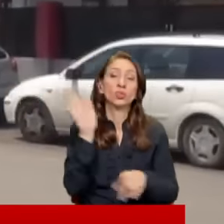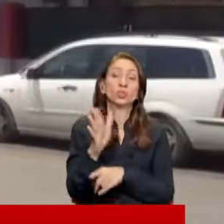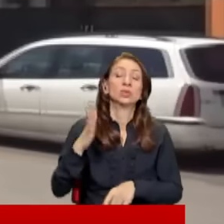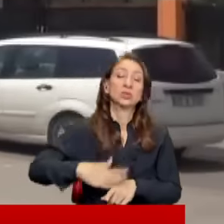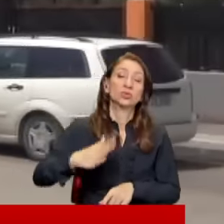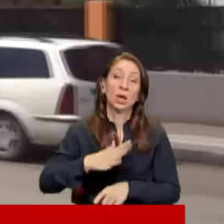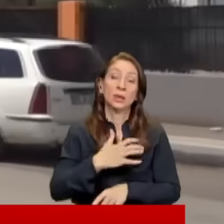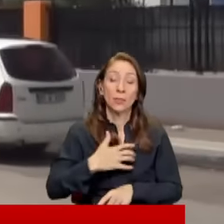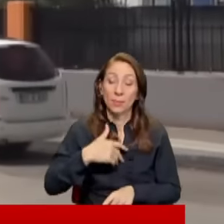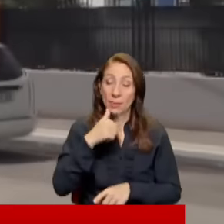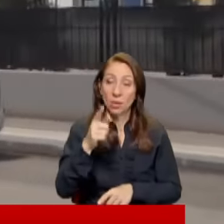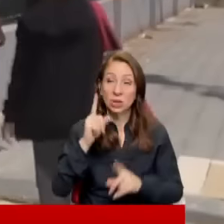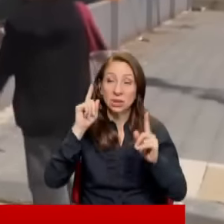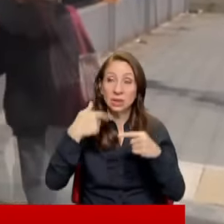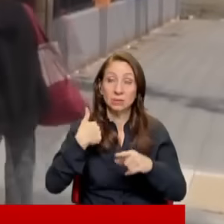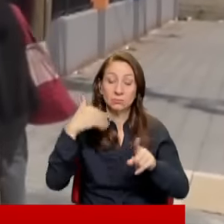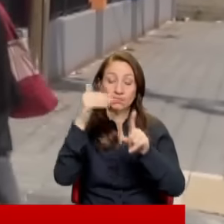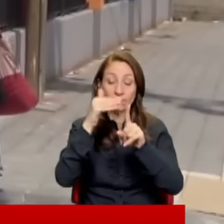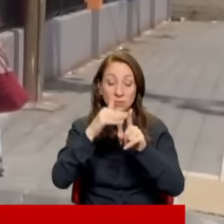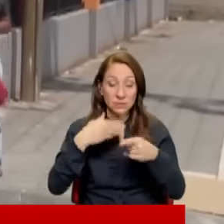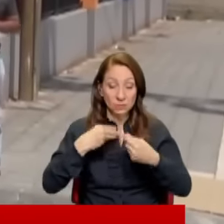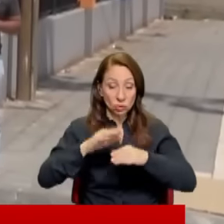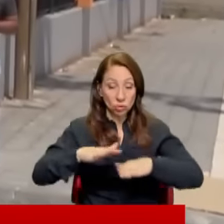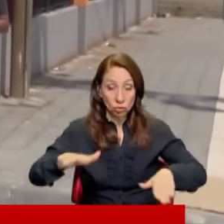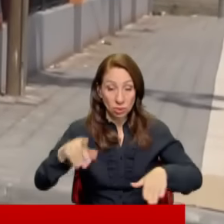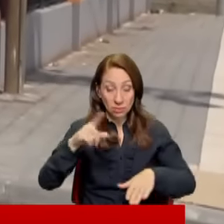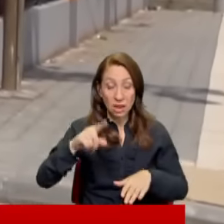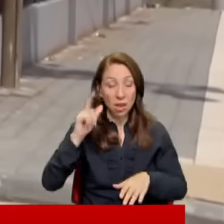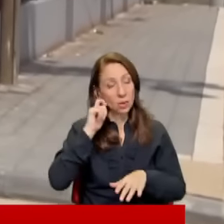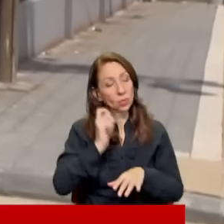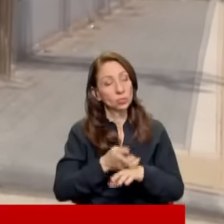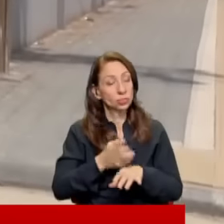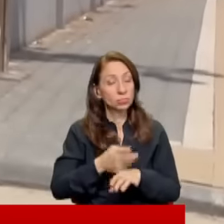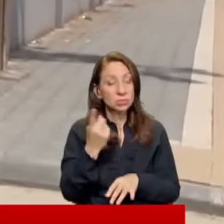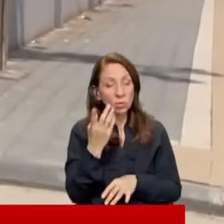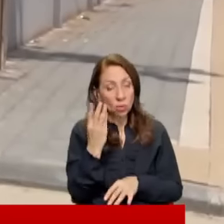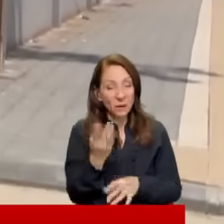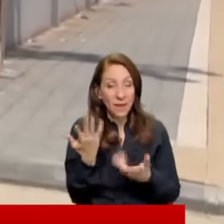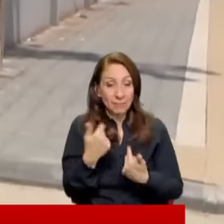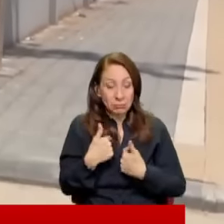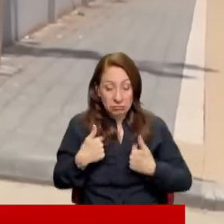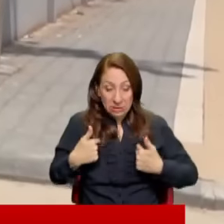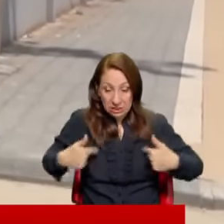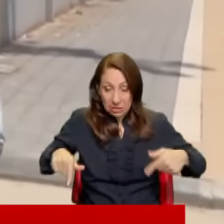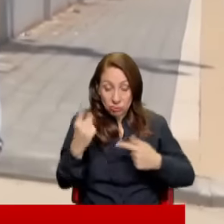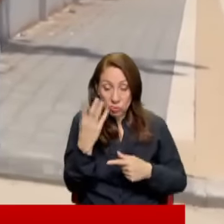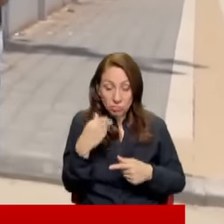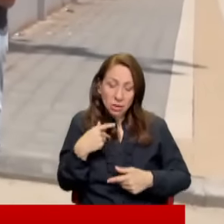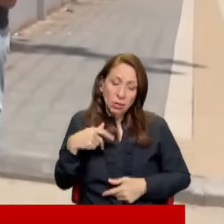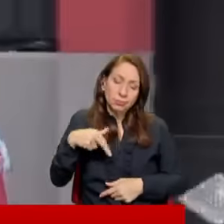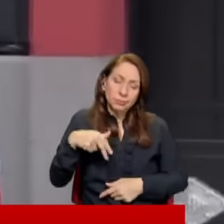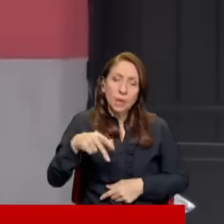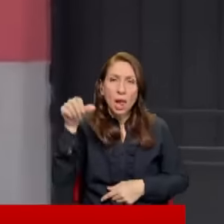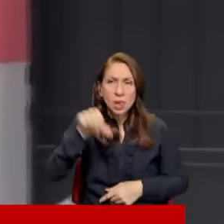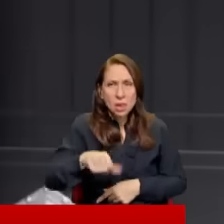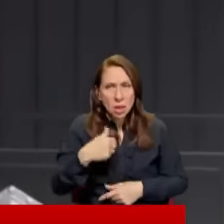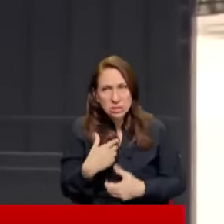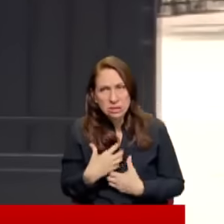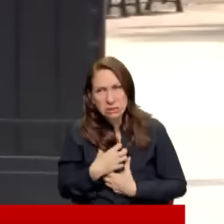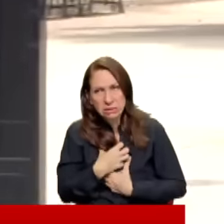anne babalar bunu yetkililere sesleniyorum bizim çocuklarımıza Allah etmesin bir şey olur Veya bize bir şey olur karşıdan karşıya